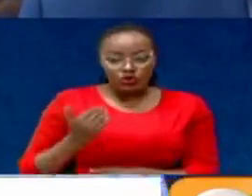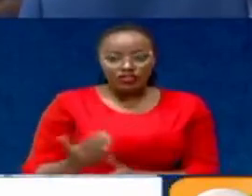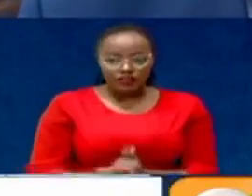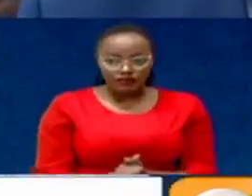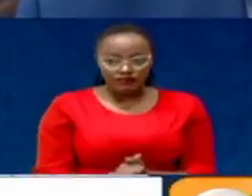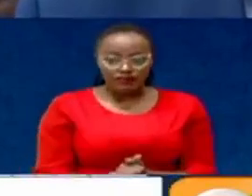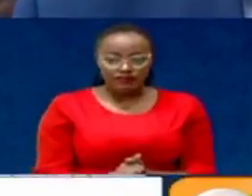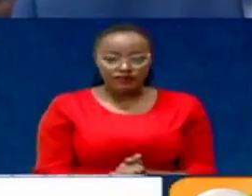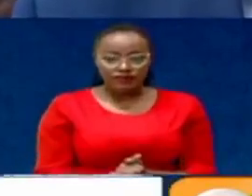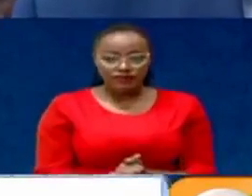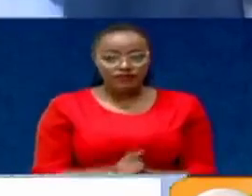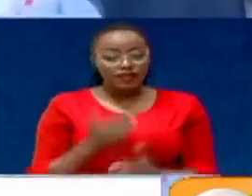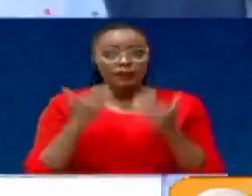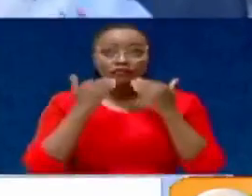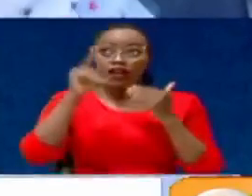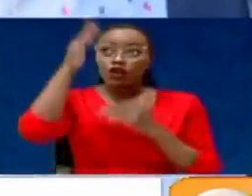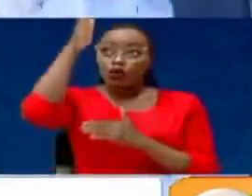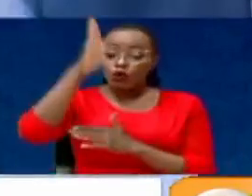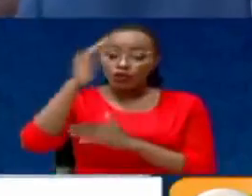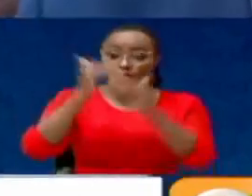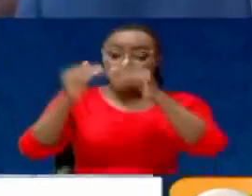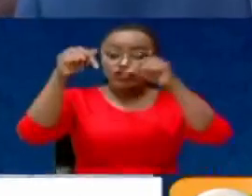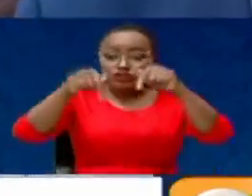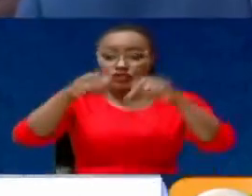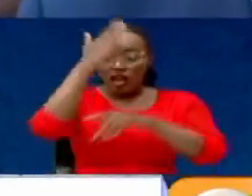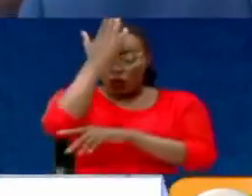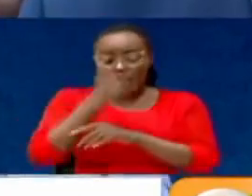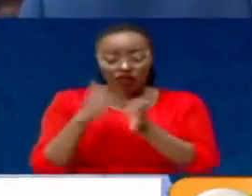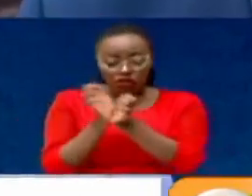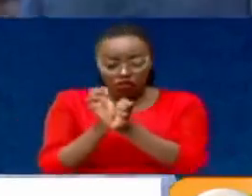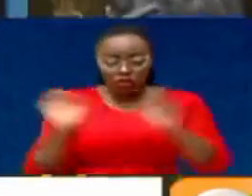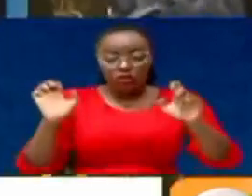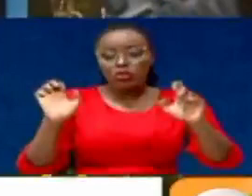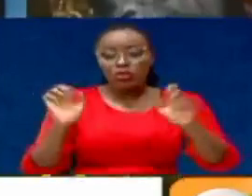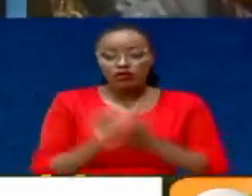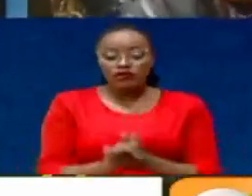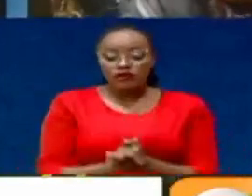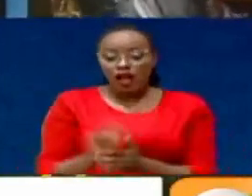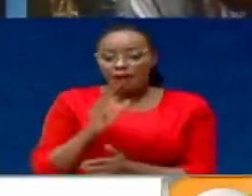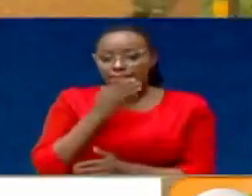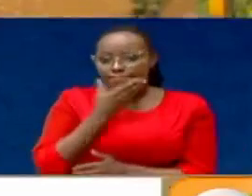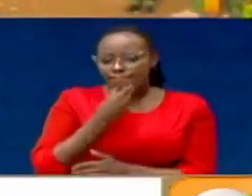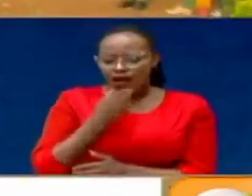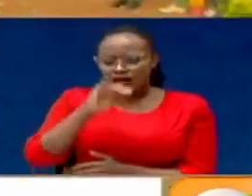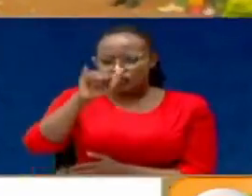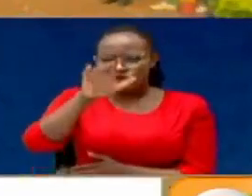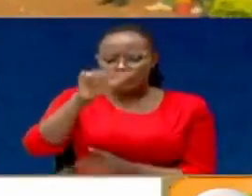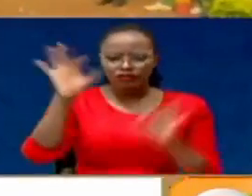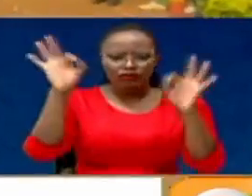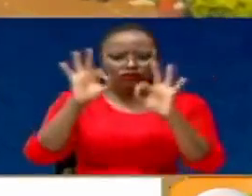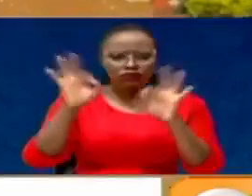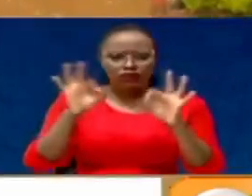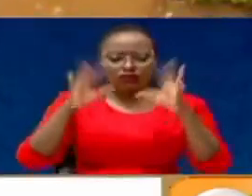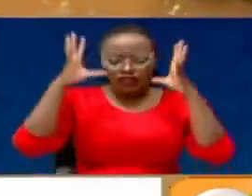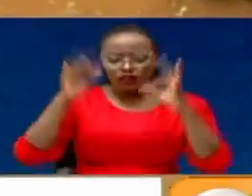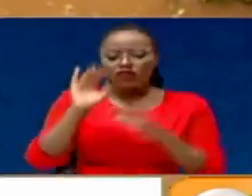jahanamu. Na ninashukuru Mungu wa mbinguni siku ya leo kwa sababu ya kulitoa jahanamu. Wambua hata hivyo amewashangaza wengi na hatua